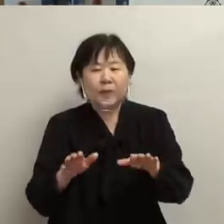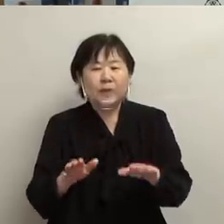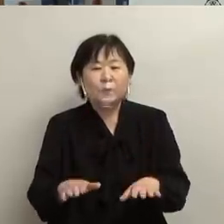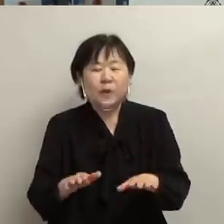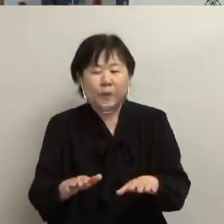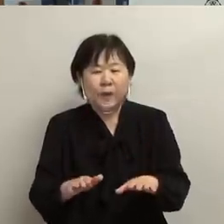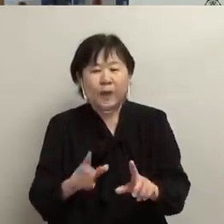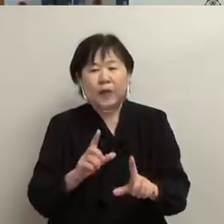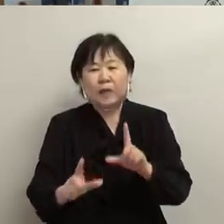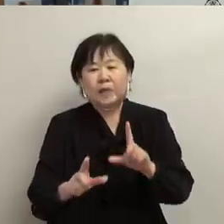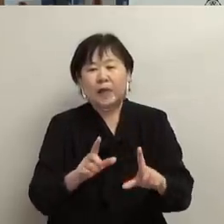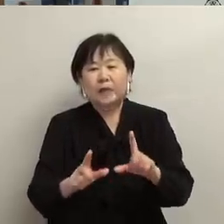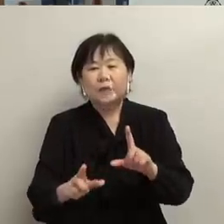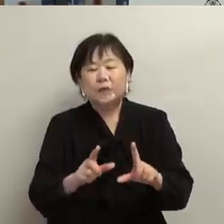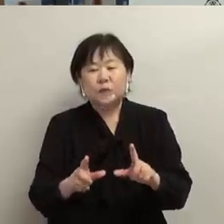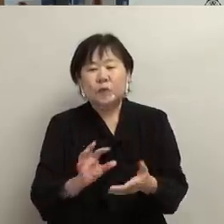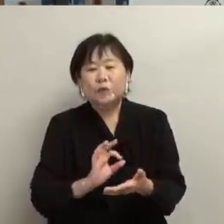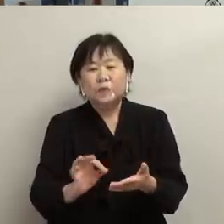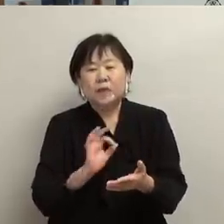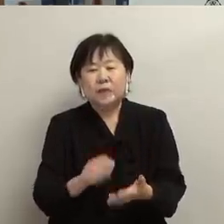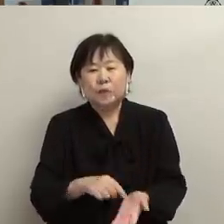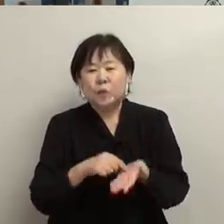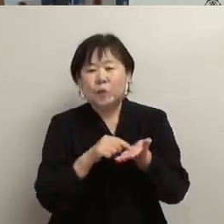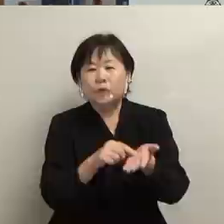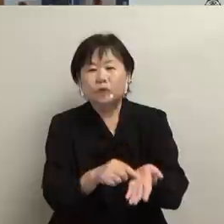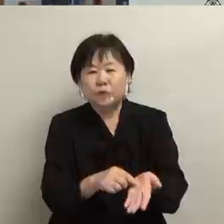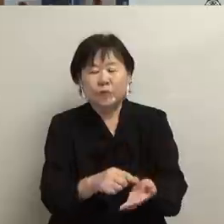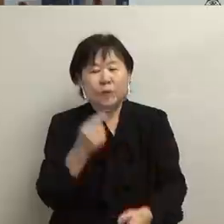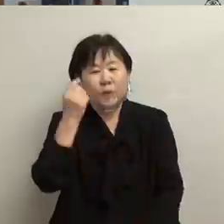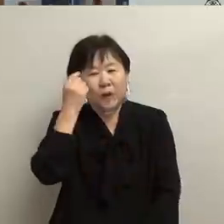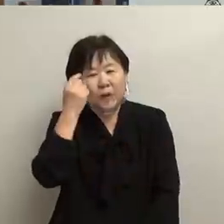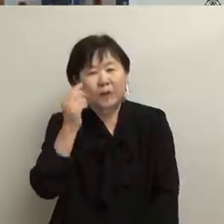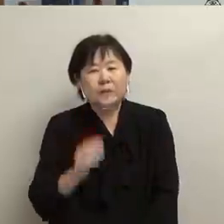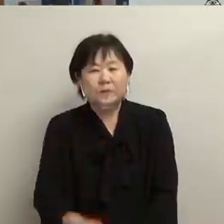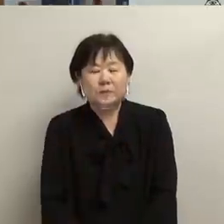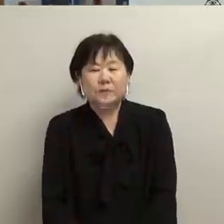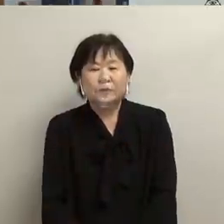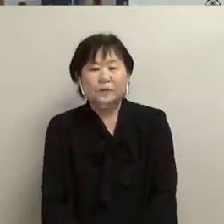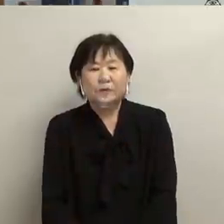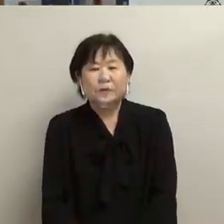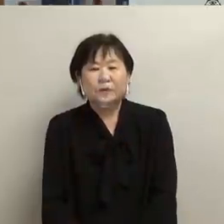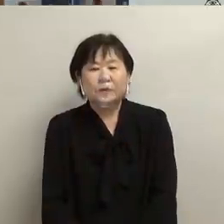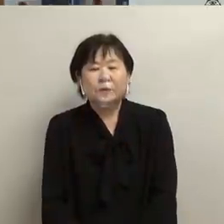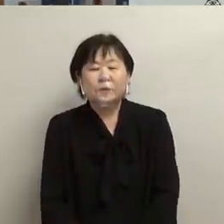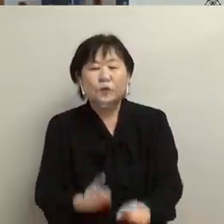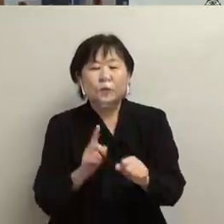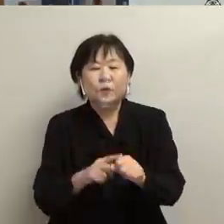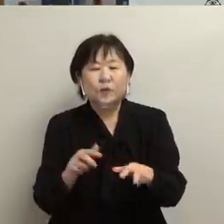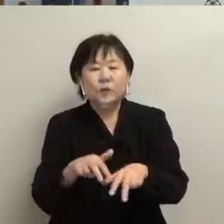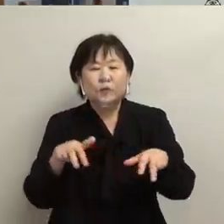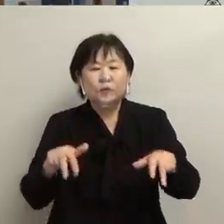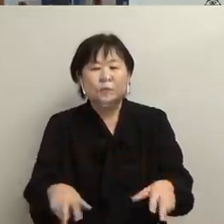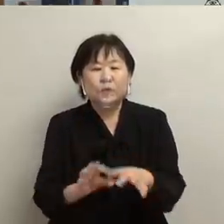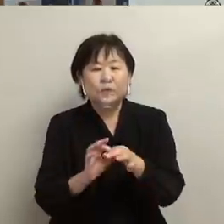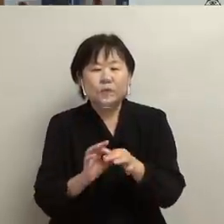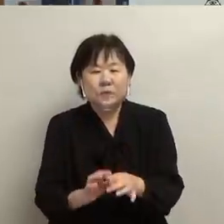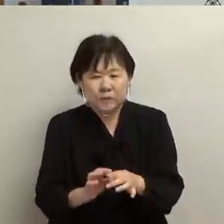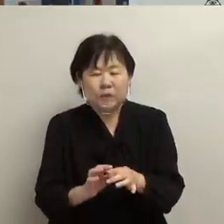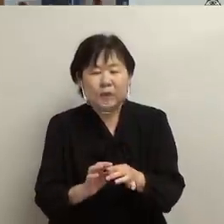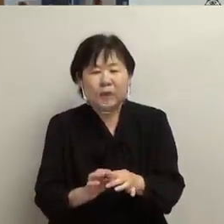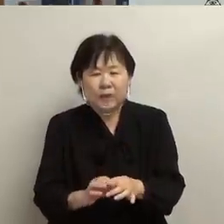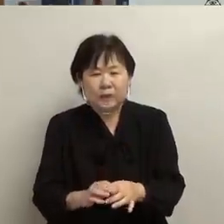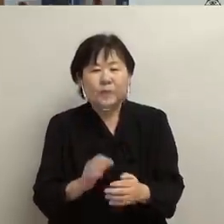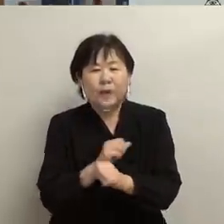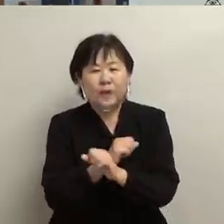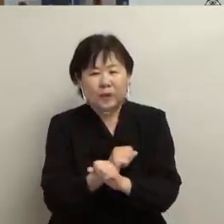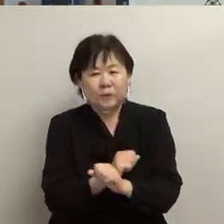ラインとによるですねあの申し込みを考えております今そのためのシステムについて検討を始めているというところ